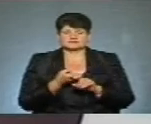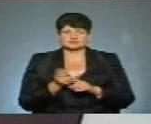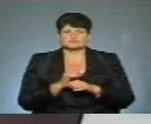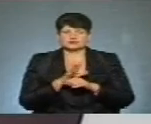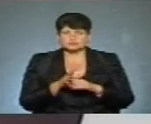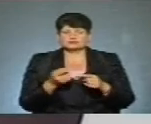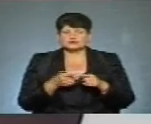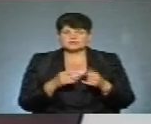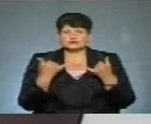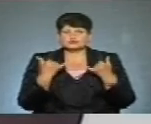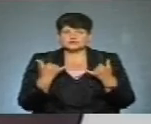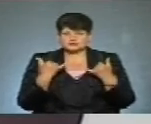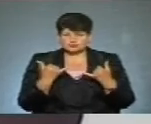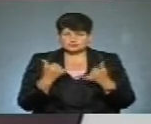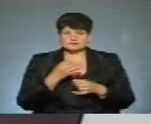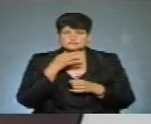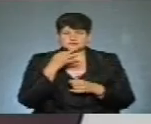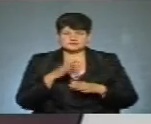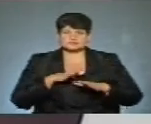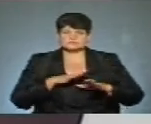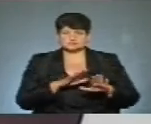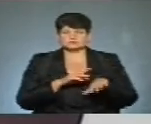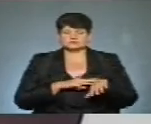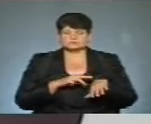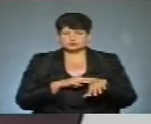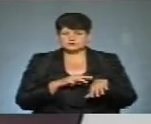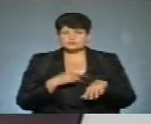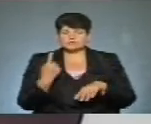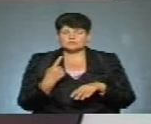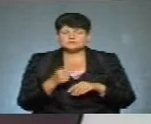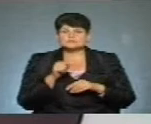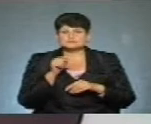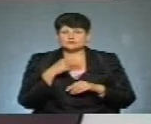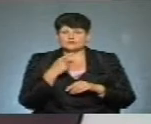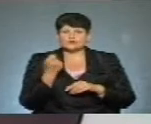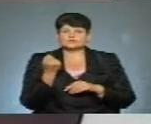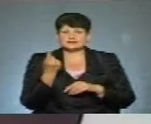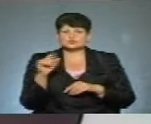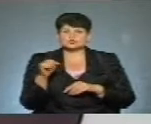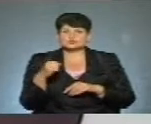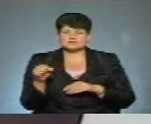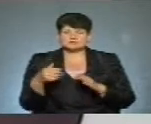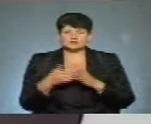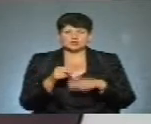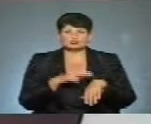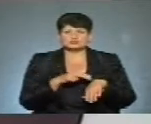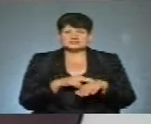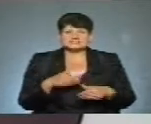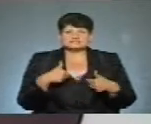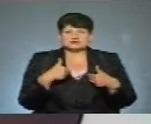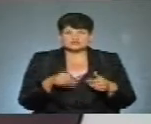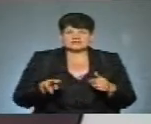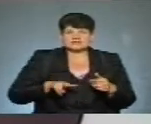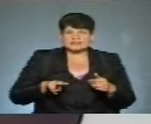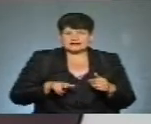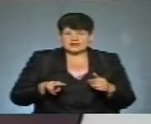це сьогодні повідомив заступник речника Нацполіції області Андрій Василик. За його словами, 11 серпня до поліцейських звернувся